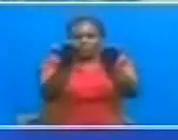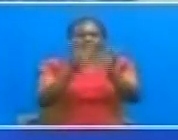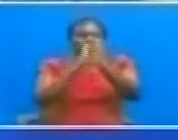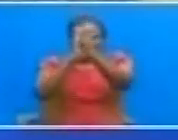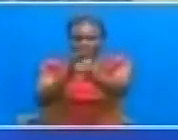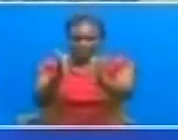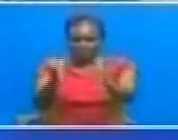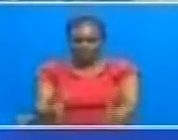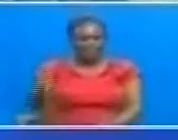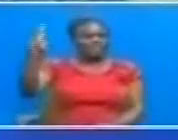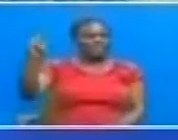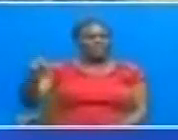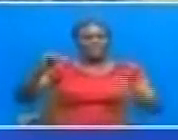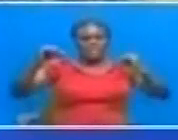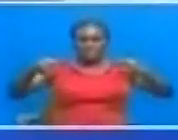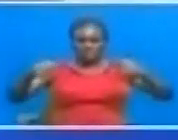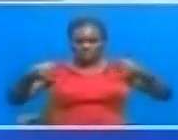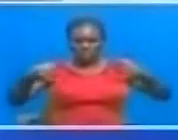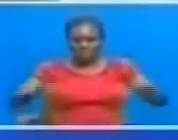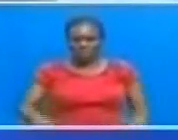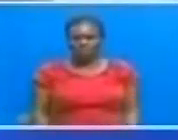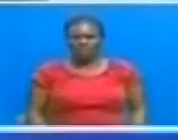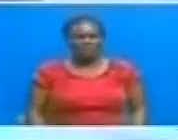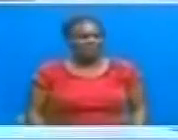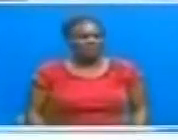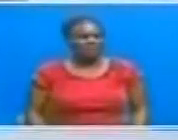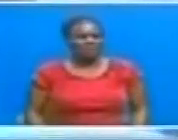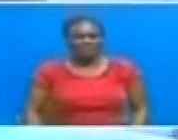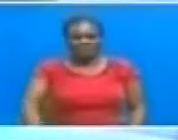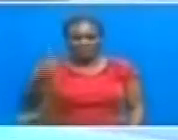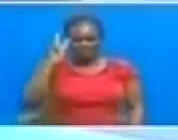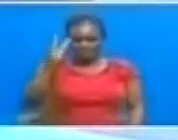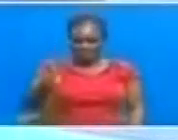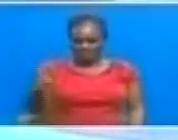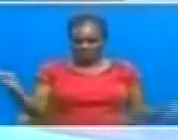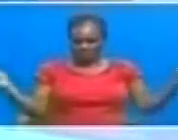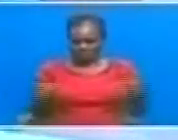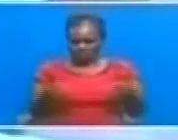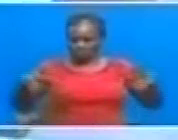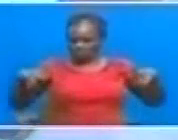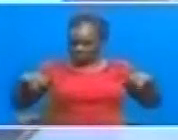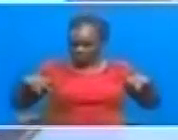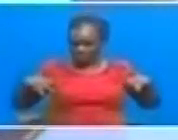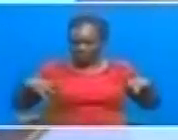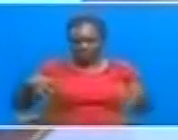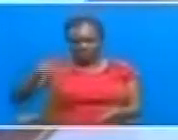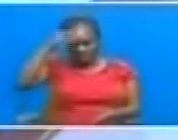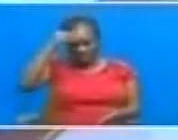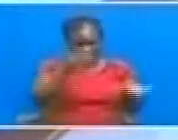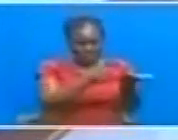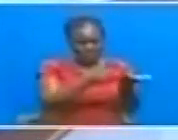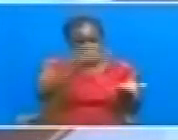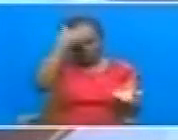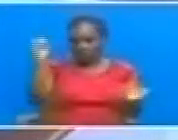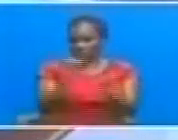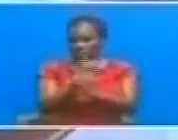Nicholas Wambua, KTN News. Na mtazamaji, nitapumzika kidogo kisha tupate kamusi ya leo, lakini usisahau